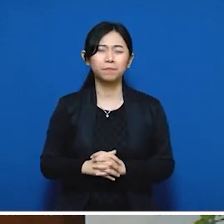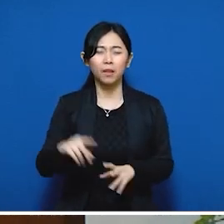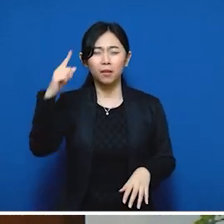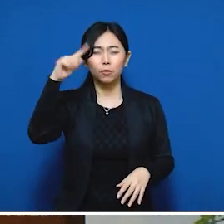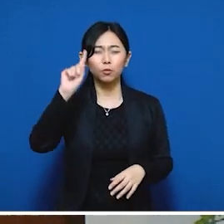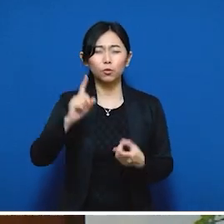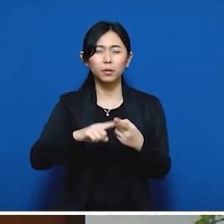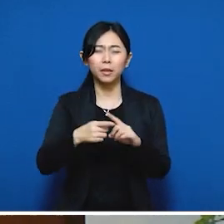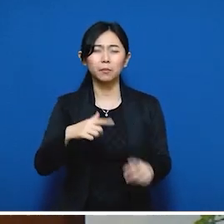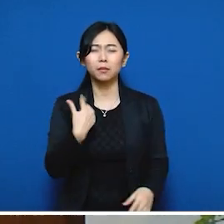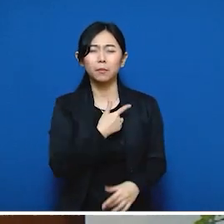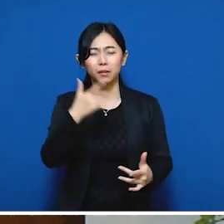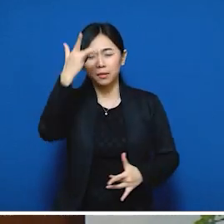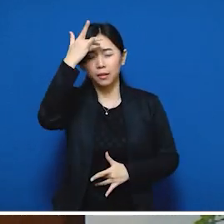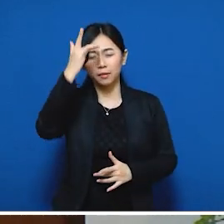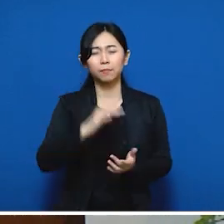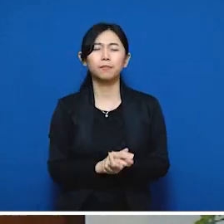untuk saudara-saudara kami yang sakit,